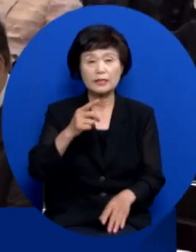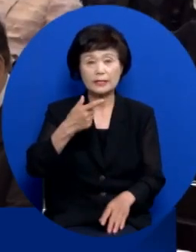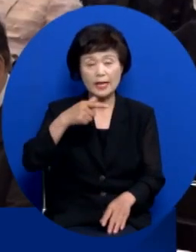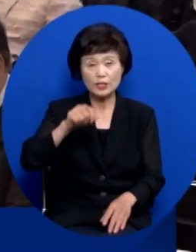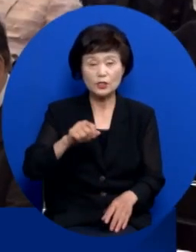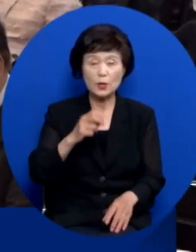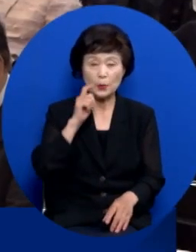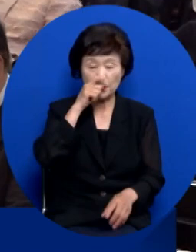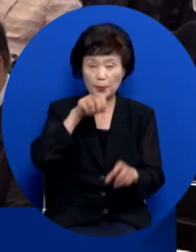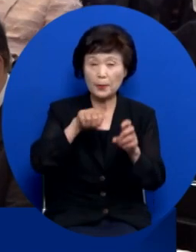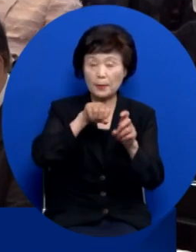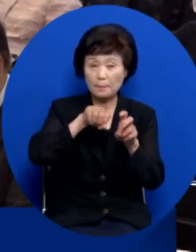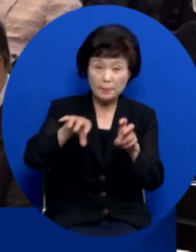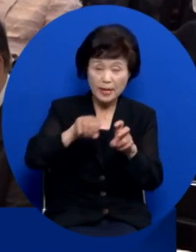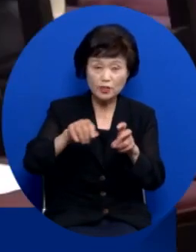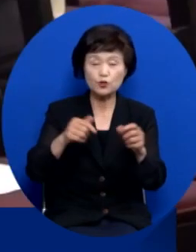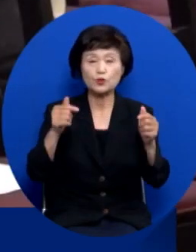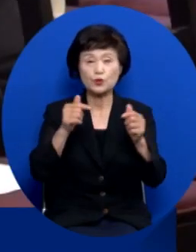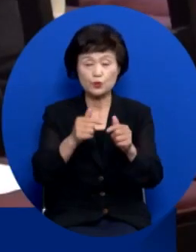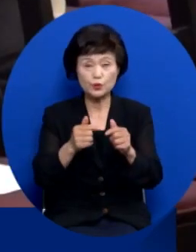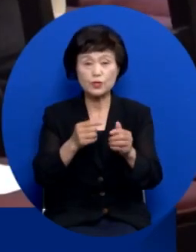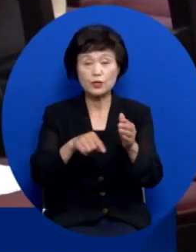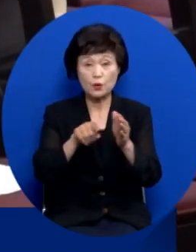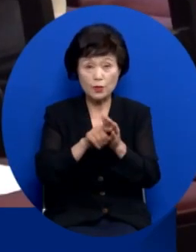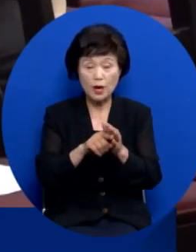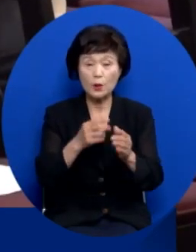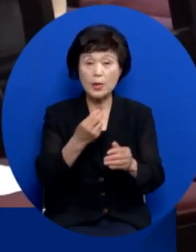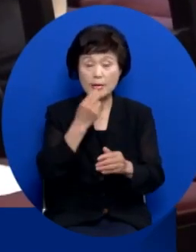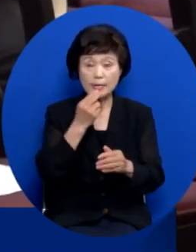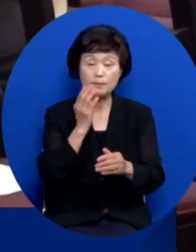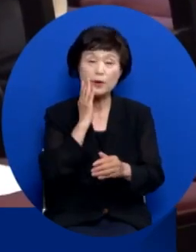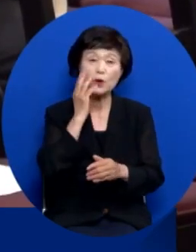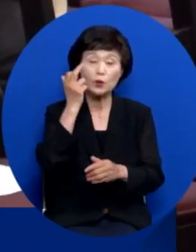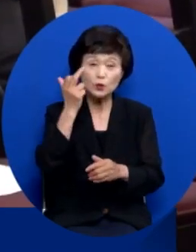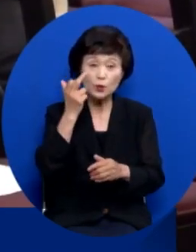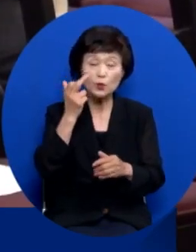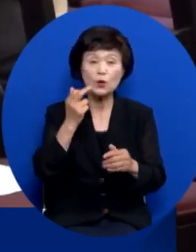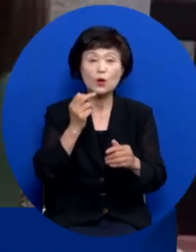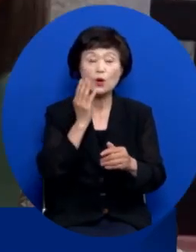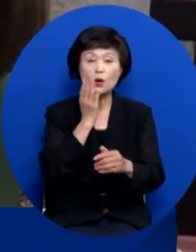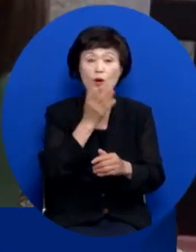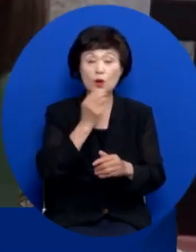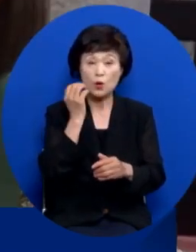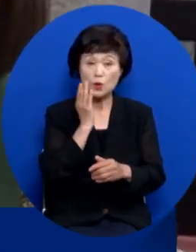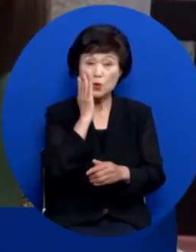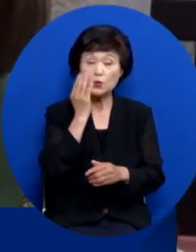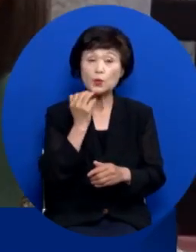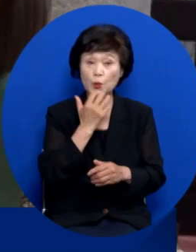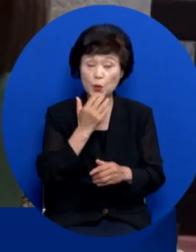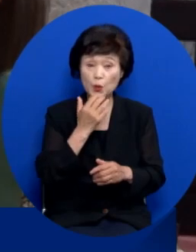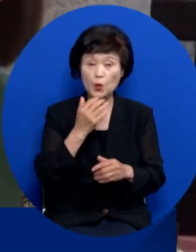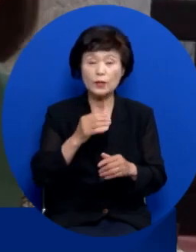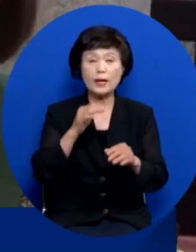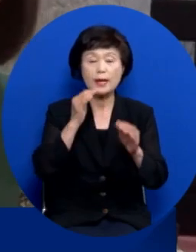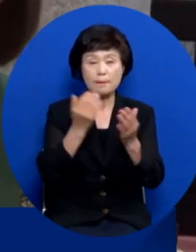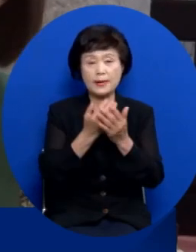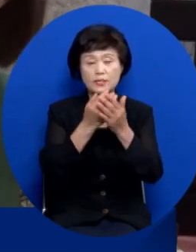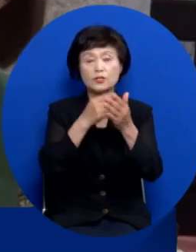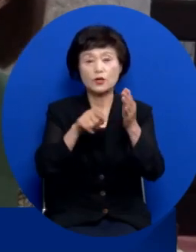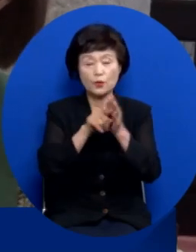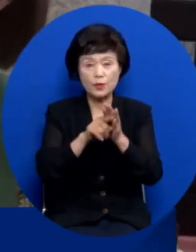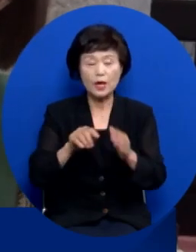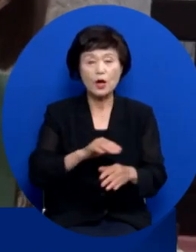한국교회 탄소중립 캠페인 생명의 길 초록 발자국에 적극 참여함으로써 기꺼이 불편한